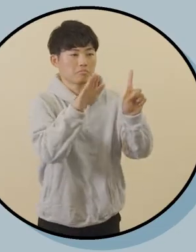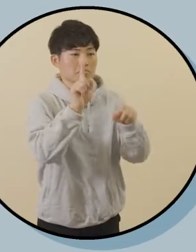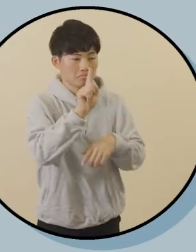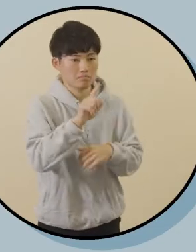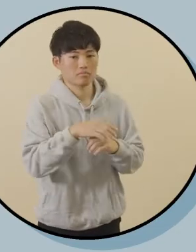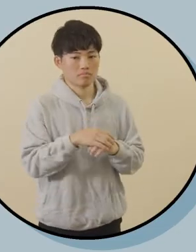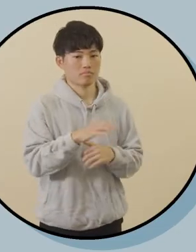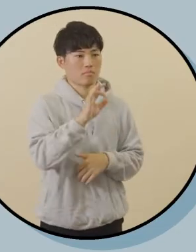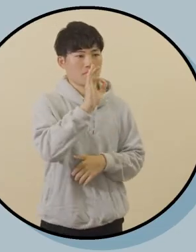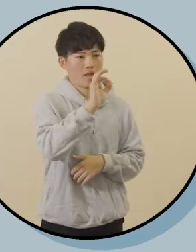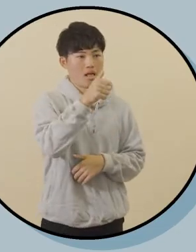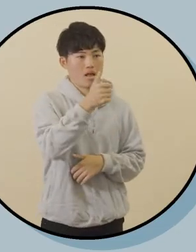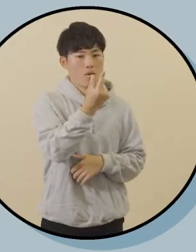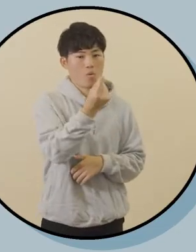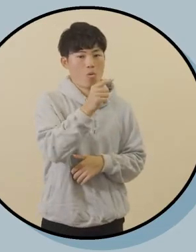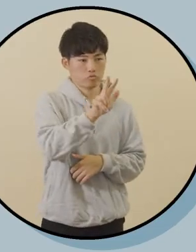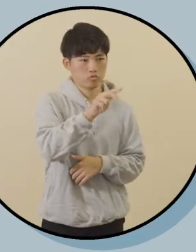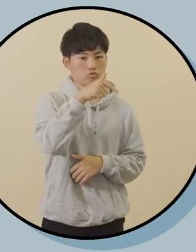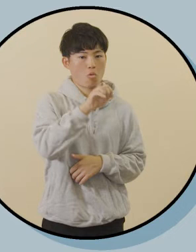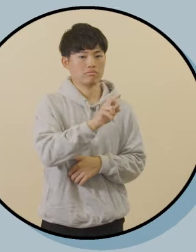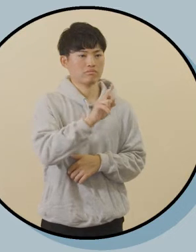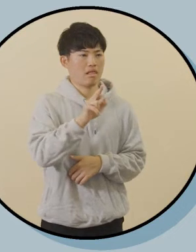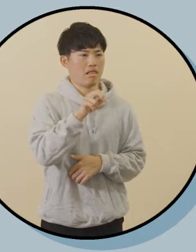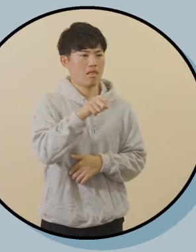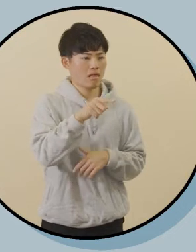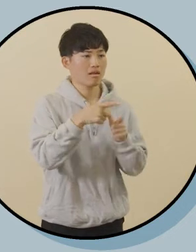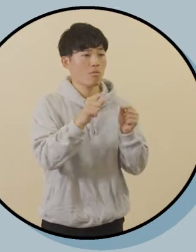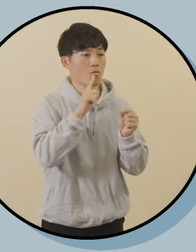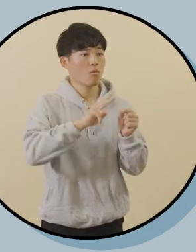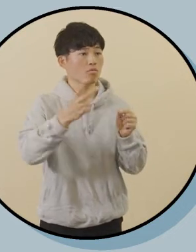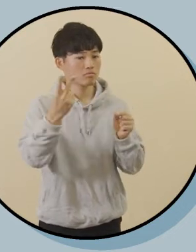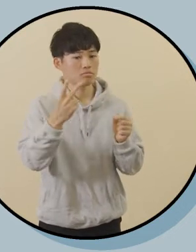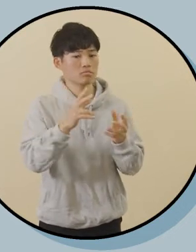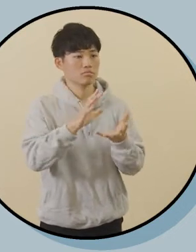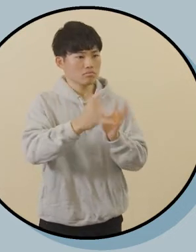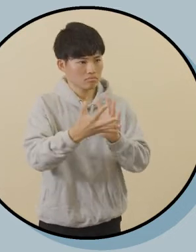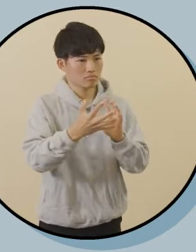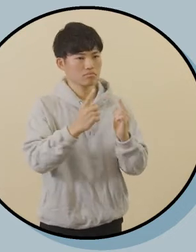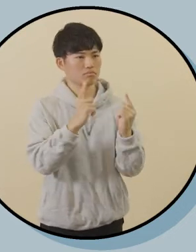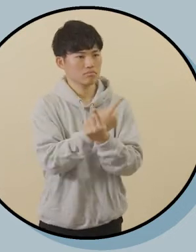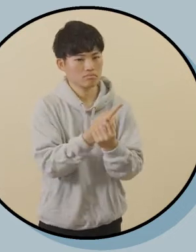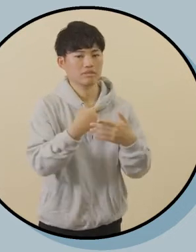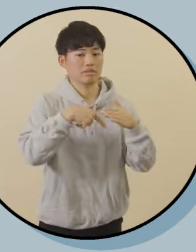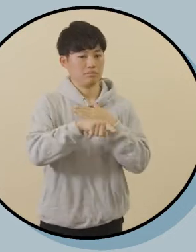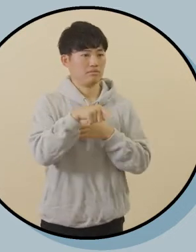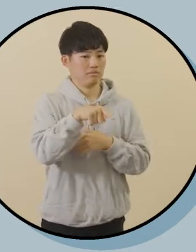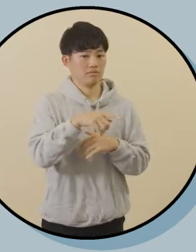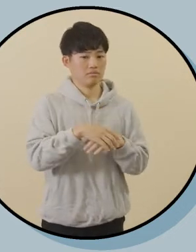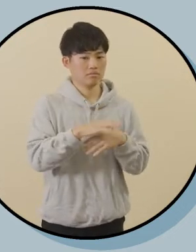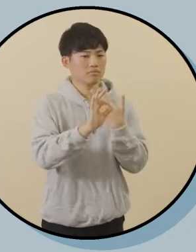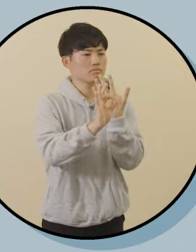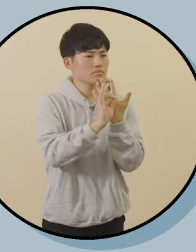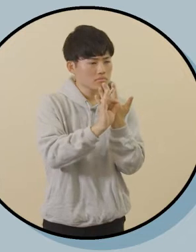回、メタモルフォーゼっていう、さっきも言ったような、テーマもあって、こう、日本語だとこう、変態すると